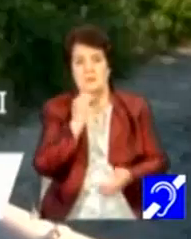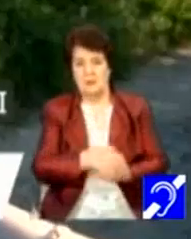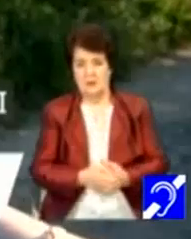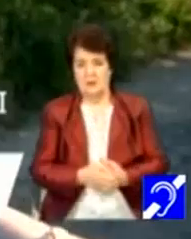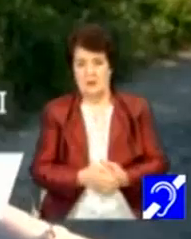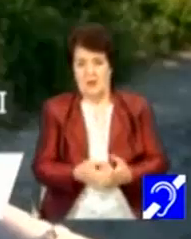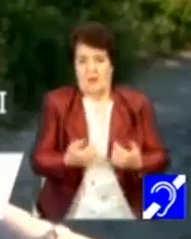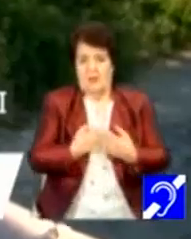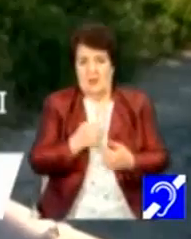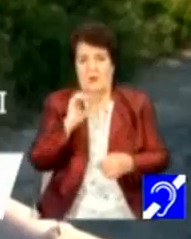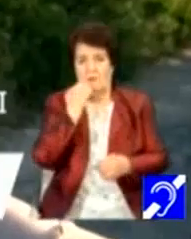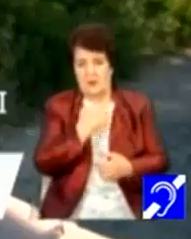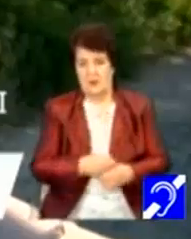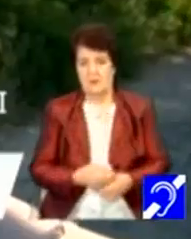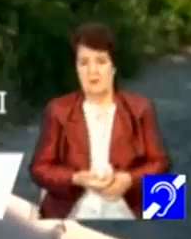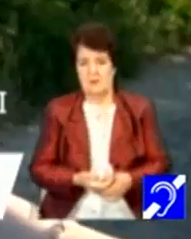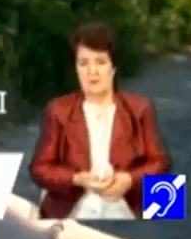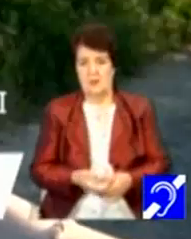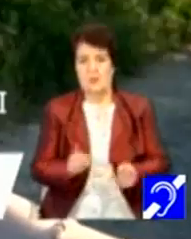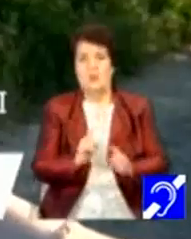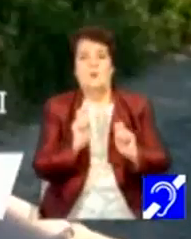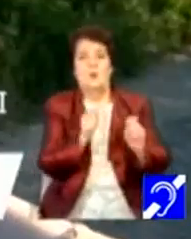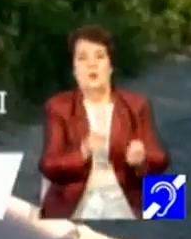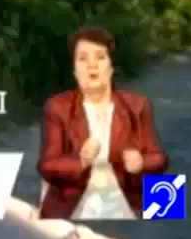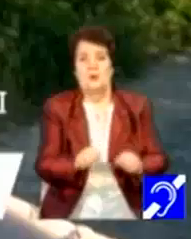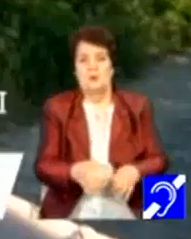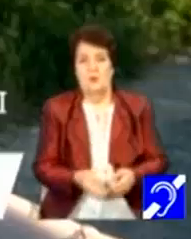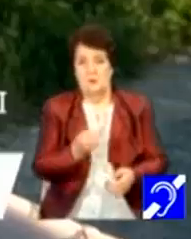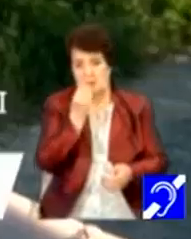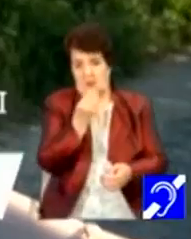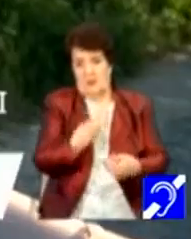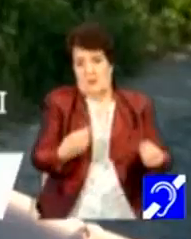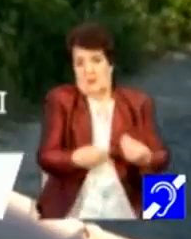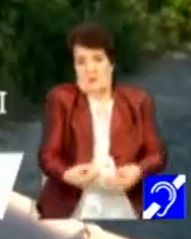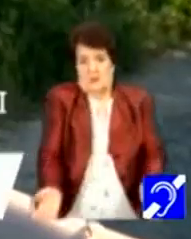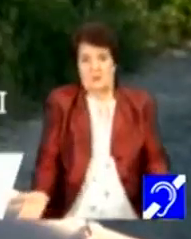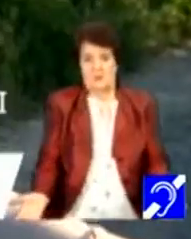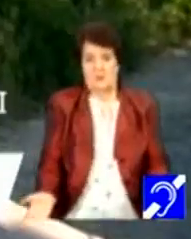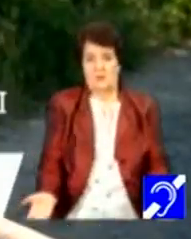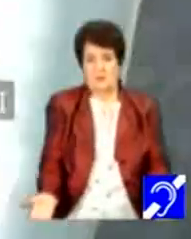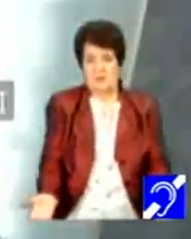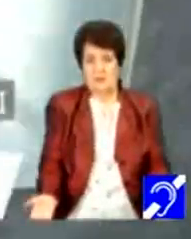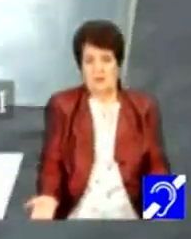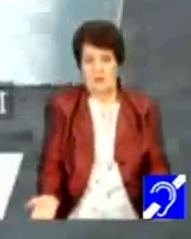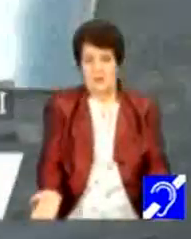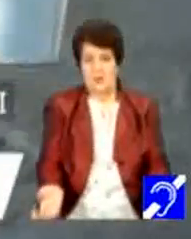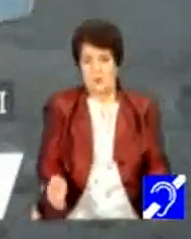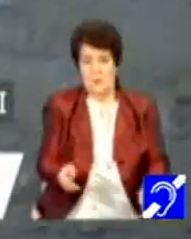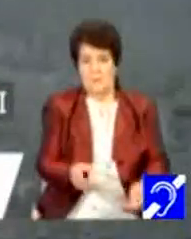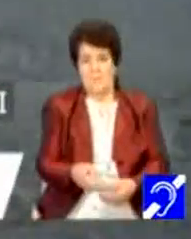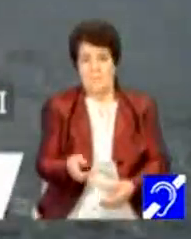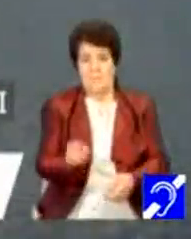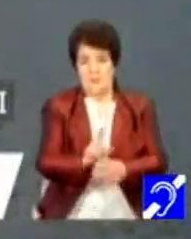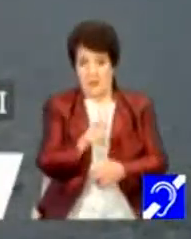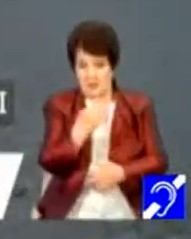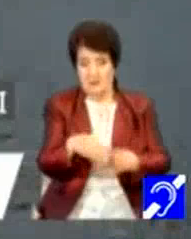Chiar și eu o babă, chiar și alta, și poți să-i dau. Îi dau mâncare și îl îmbrăcă, îl spăl, ea ca și. Dar așa